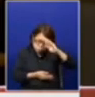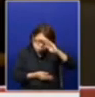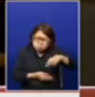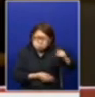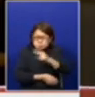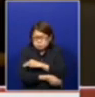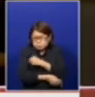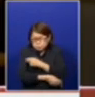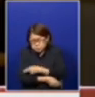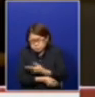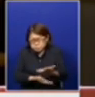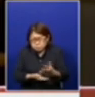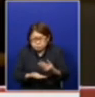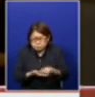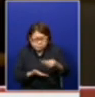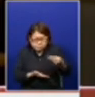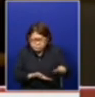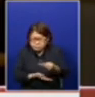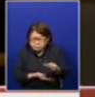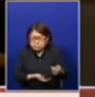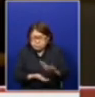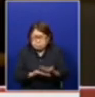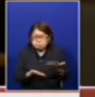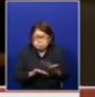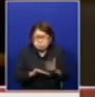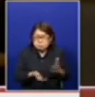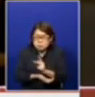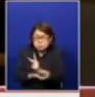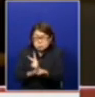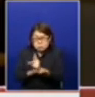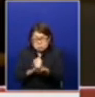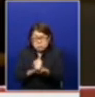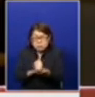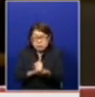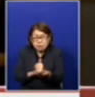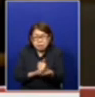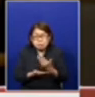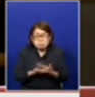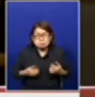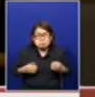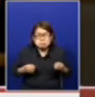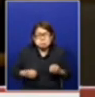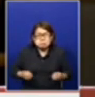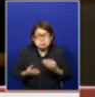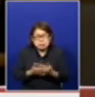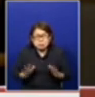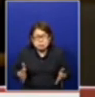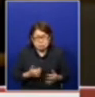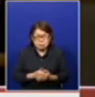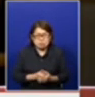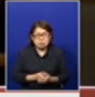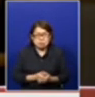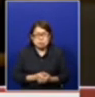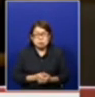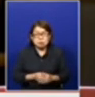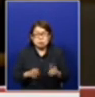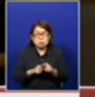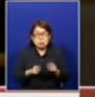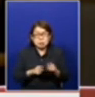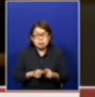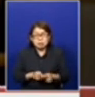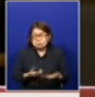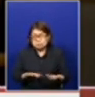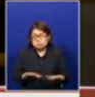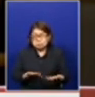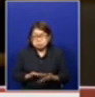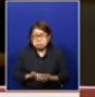ๆน้อยๆขอไปกู้กองทุนหมู่บ้านไม่มีตังค์เพราะทุกคนก็ไม่มีใครมาจ่ายหนี้เงินในกองทุนหมู่บ้านก็หมดทุกคน